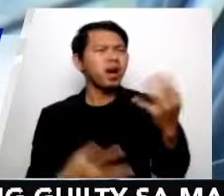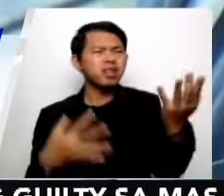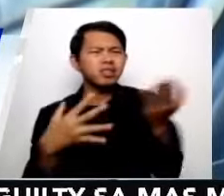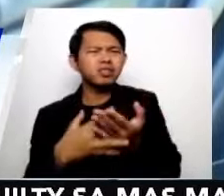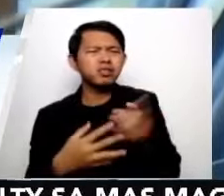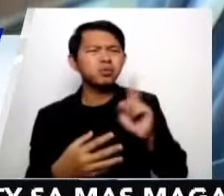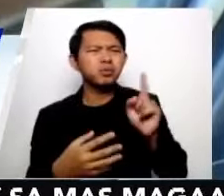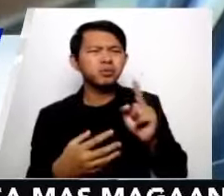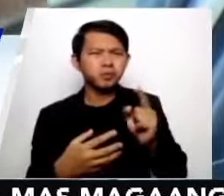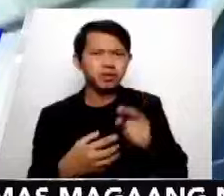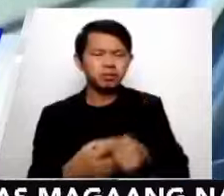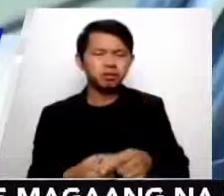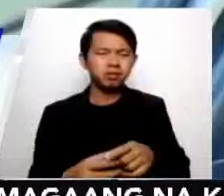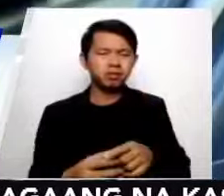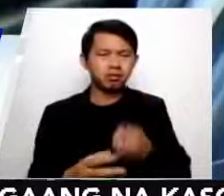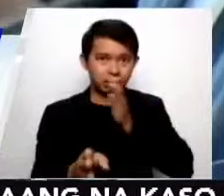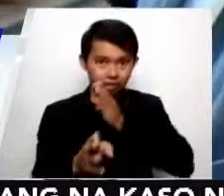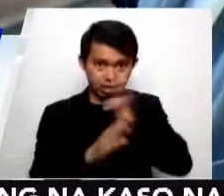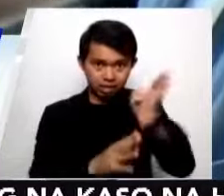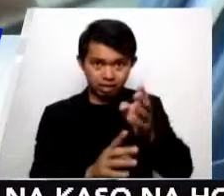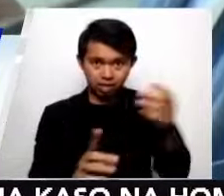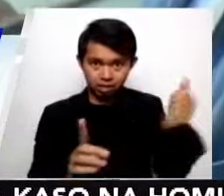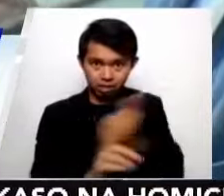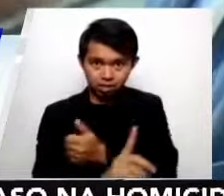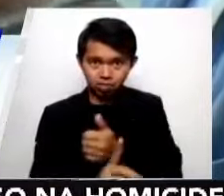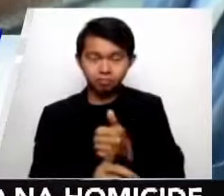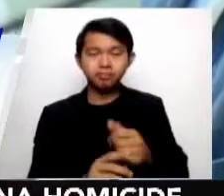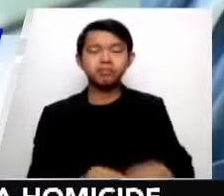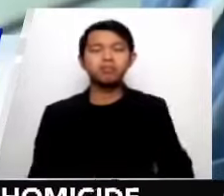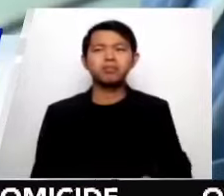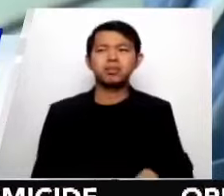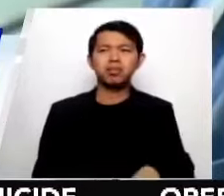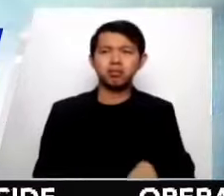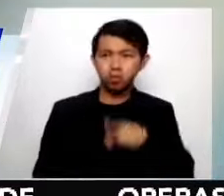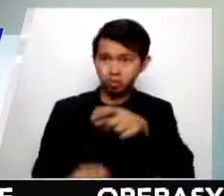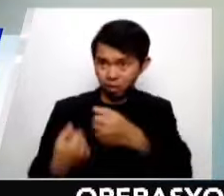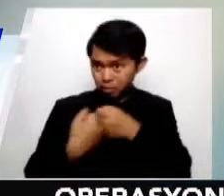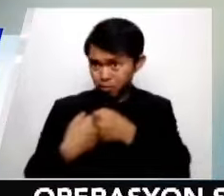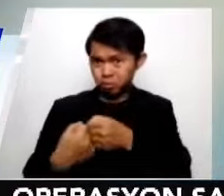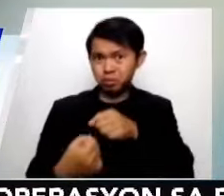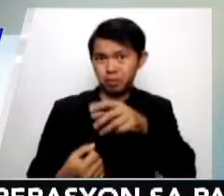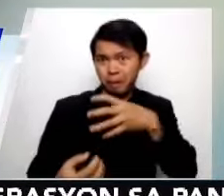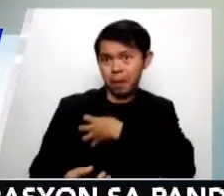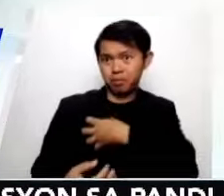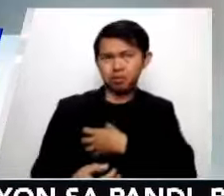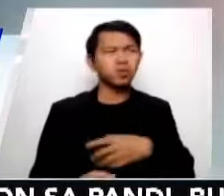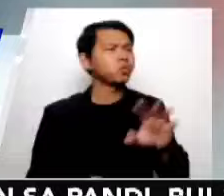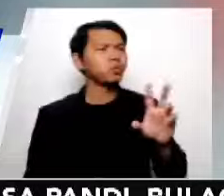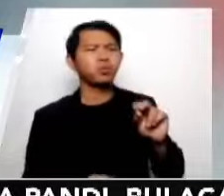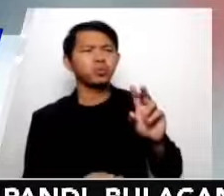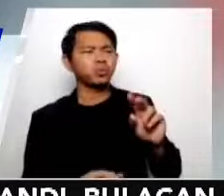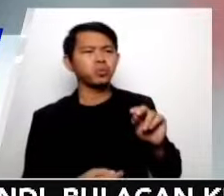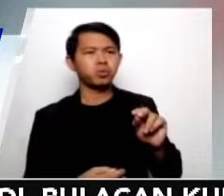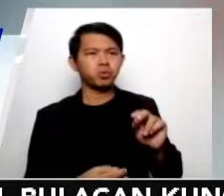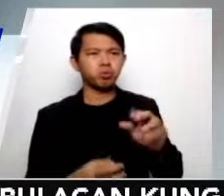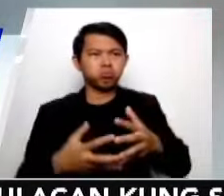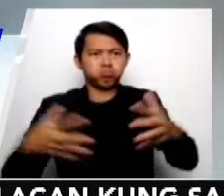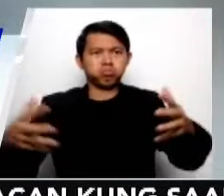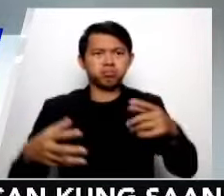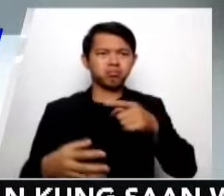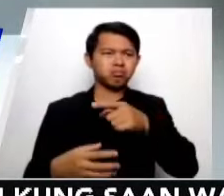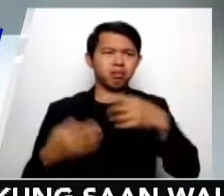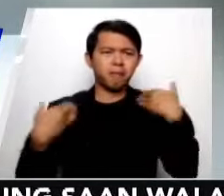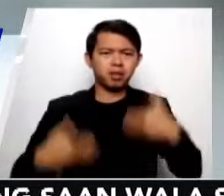Nakipagsuntukan ka sa mga polis doon sa loob ng istasyon. Magagawa ko po ba yun ng lalaki ng mga katawan po niyan? Po kami sir, malapit lang po dyan sir. Isang block lang po yan